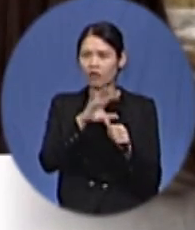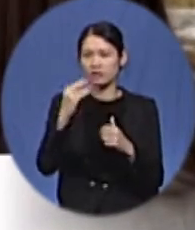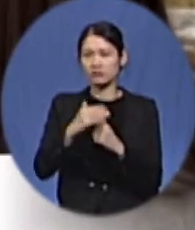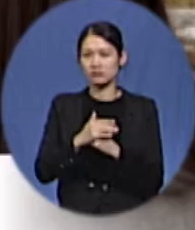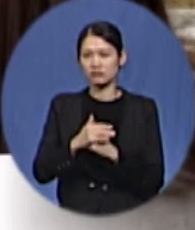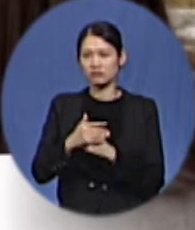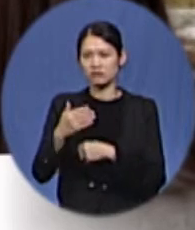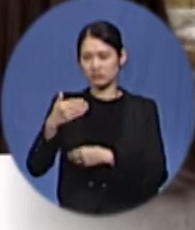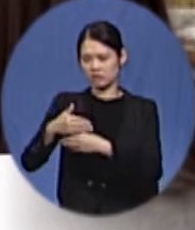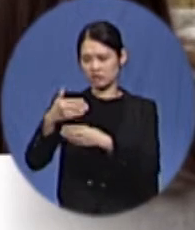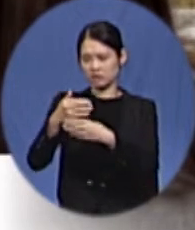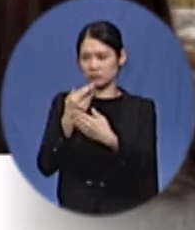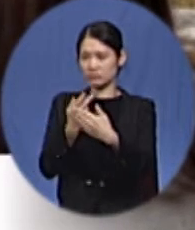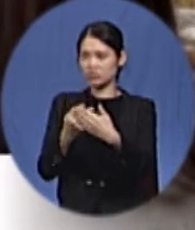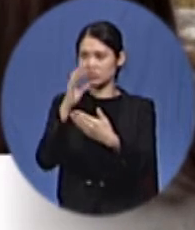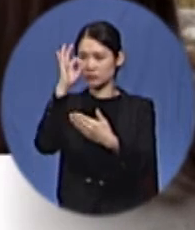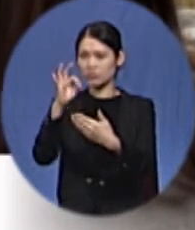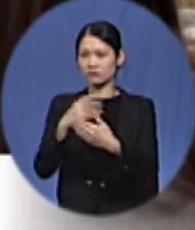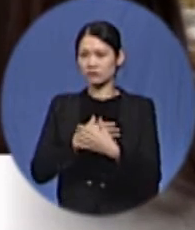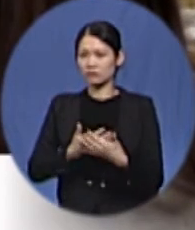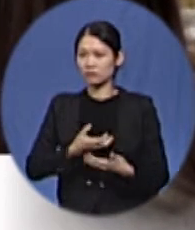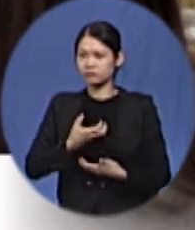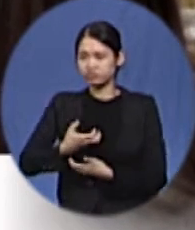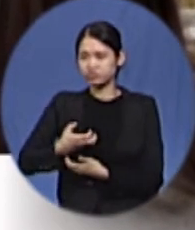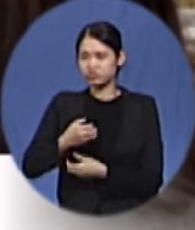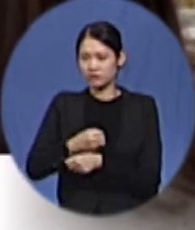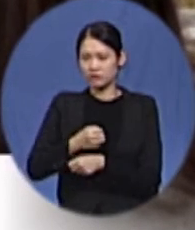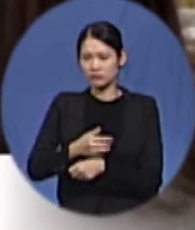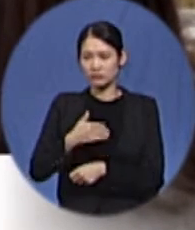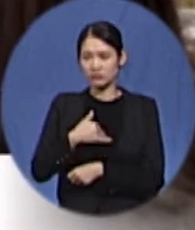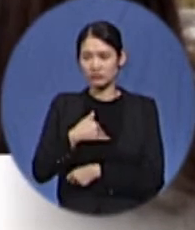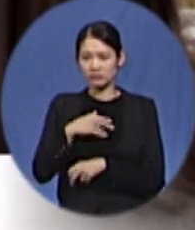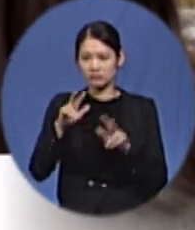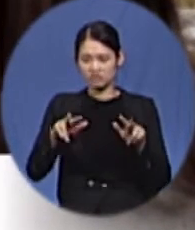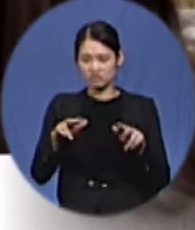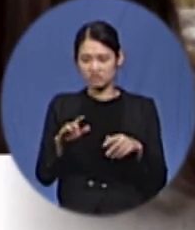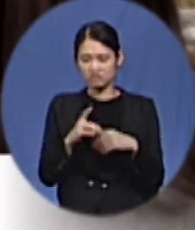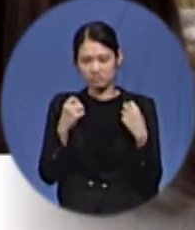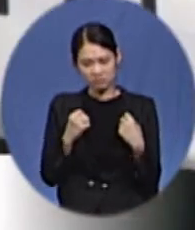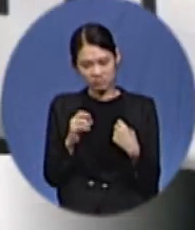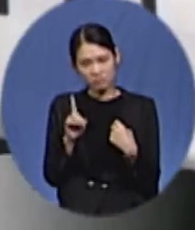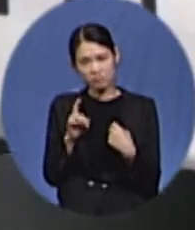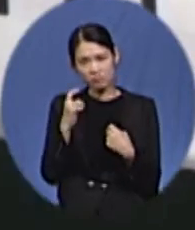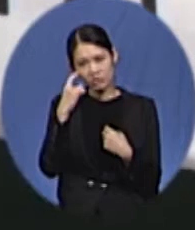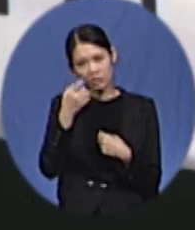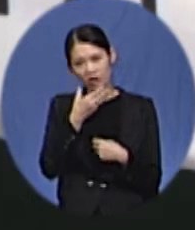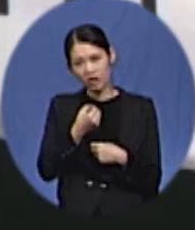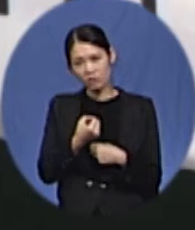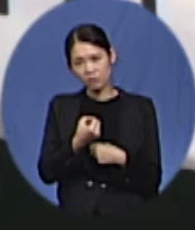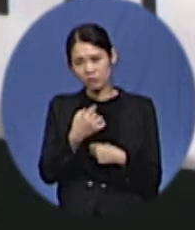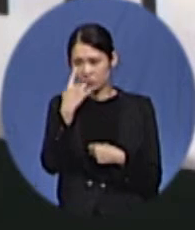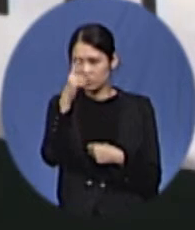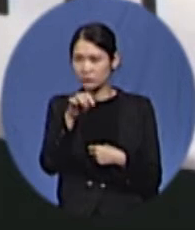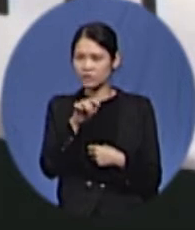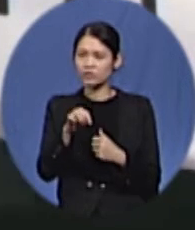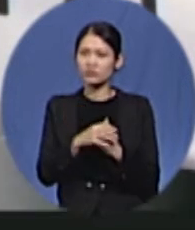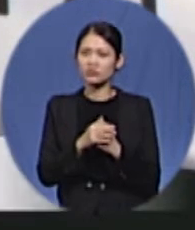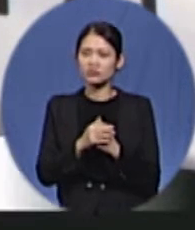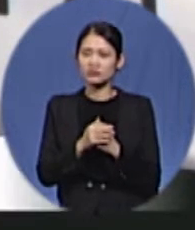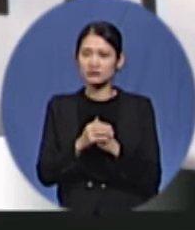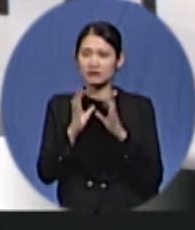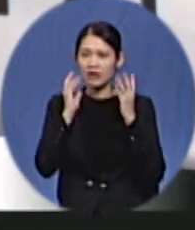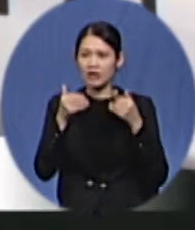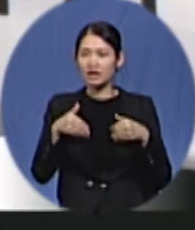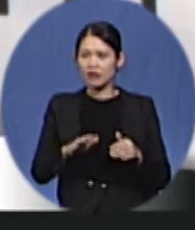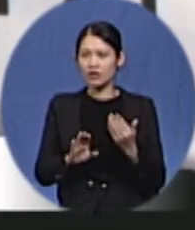유축을 하면서 내가 지금 여기서 뭐 하고 있는 거지? 내가 지금 행복한 건가? 산후 우울감은 기혼